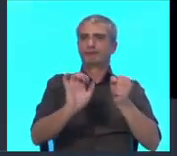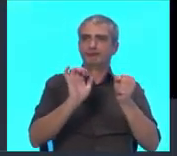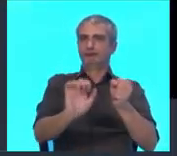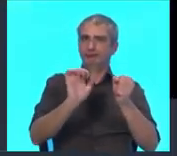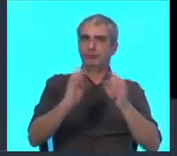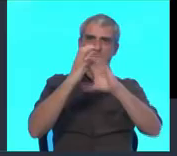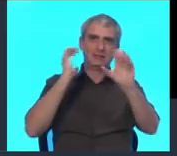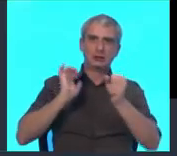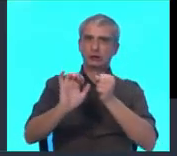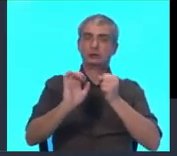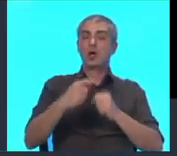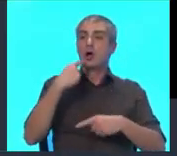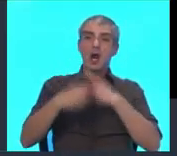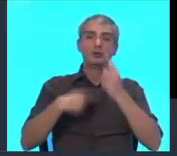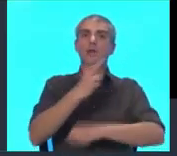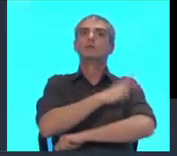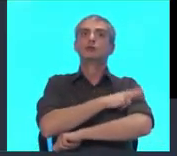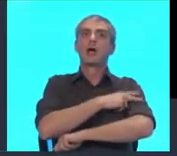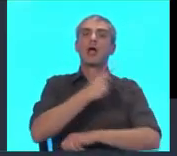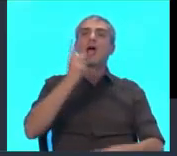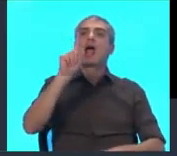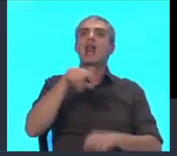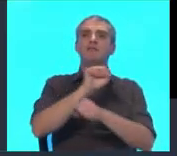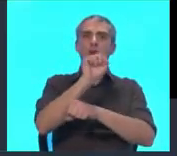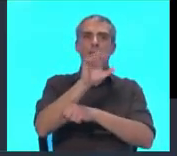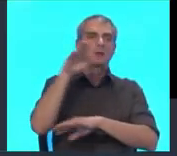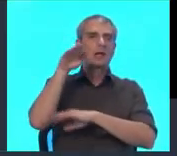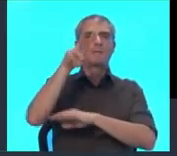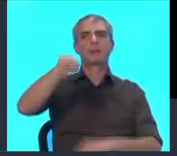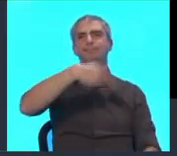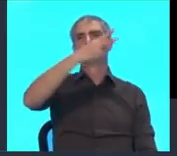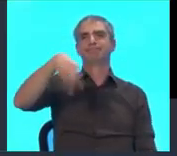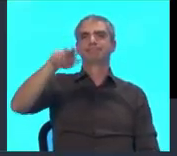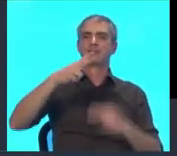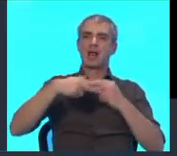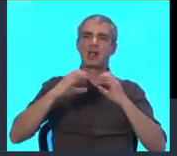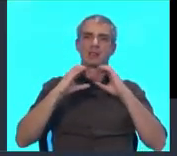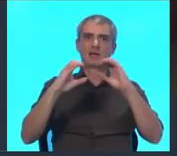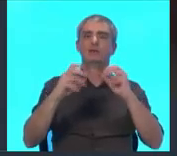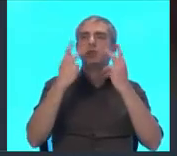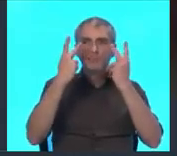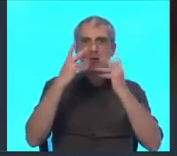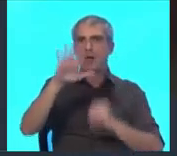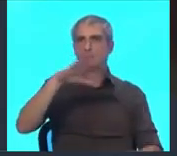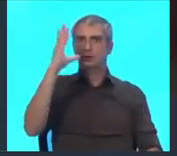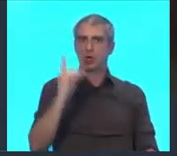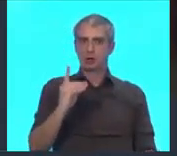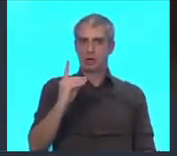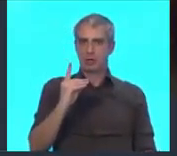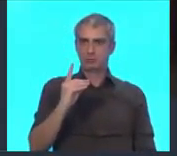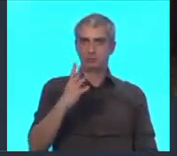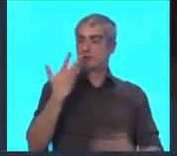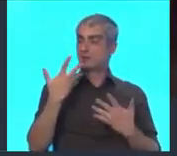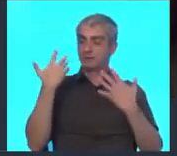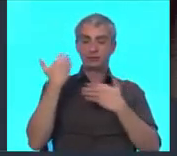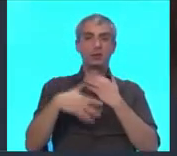בכל שנה מתקבלות במשטרה לא פחות מ-1,000 תלונות על גמלים המשוטטים בצידי הדרך, בעיקר בדרום. בעשור האחרון